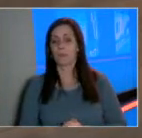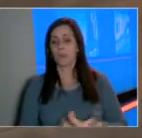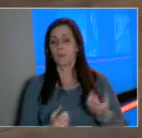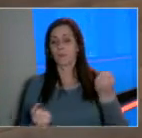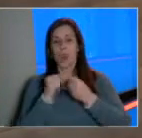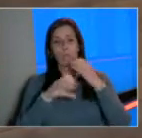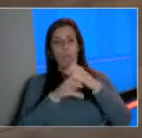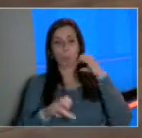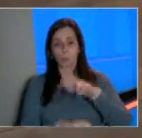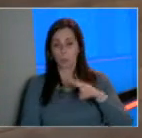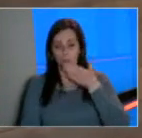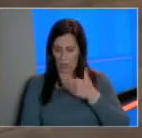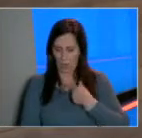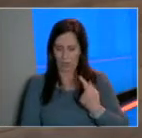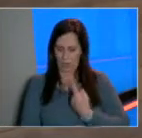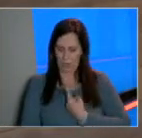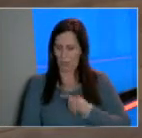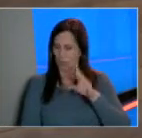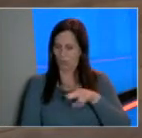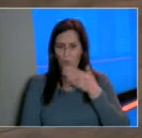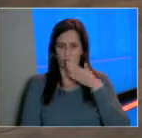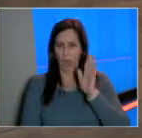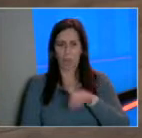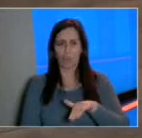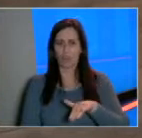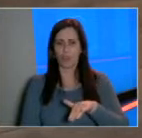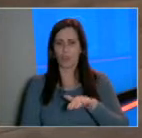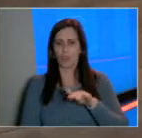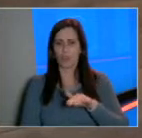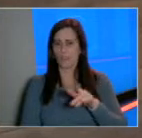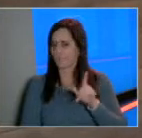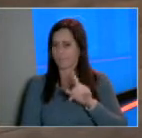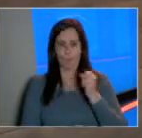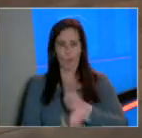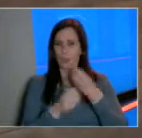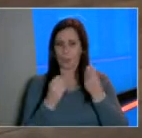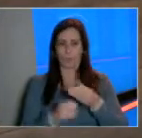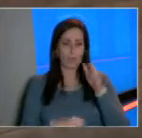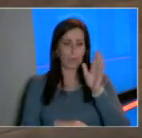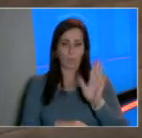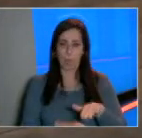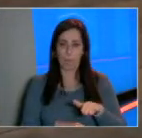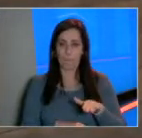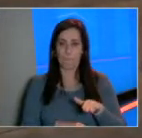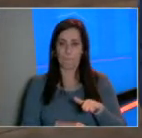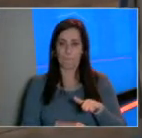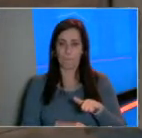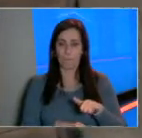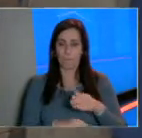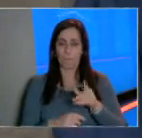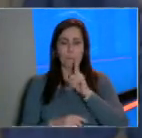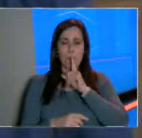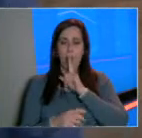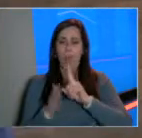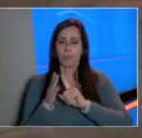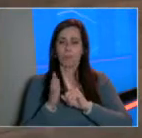ותחבורה ציבורית גם, כי ירושלמי זה אני אומר, שיש גם כן תחבורה לא יעילה, אם זה בתדירות